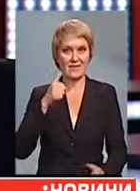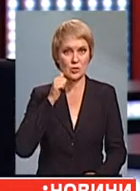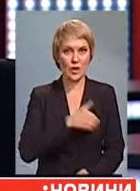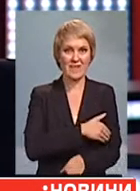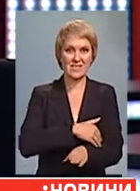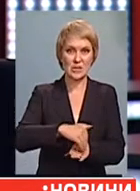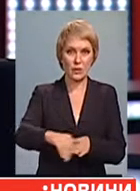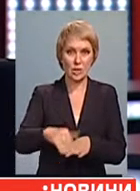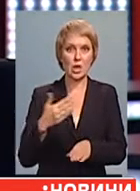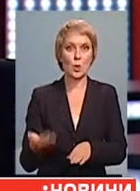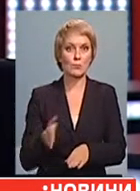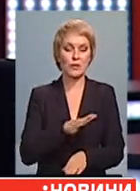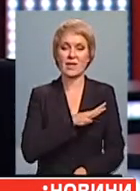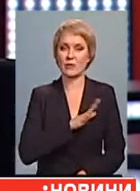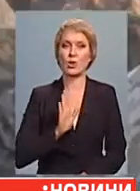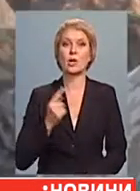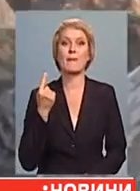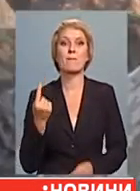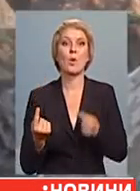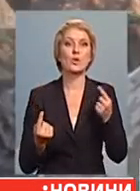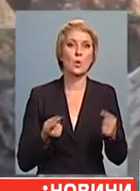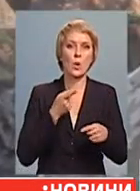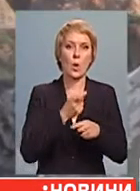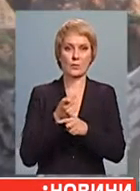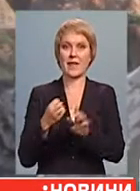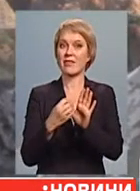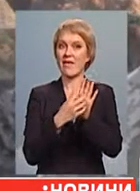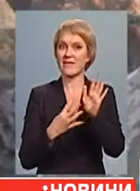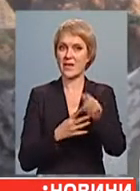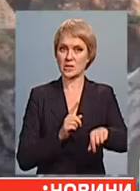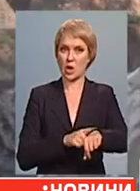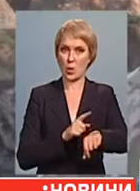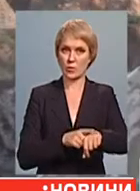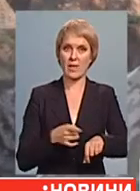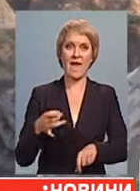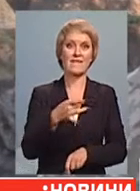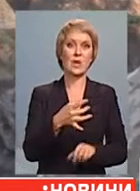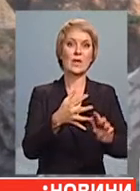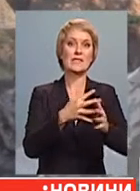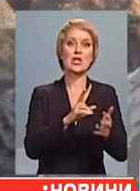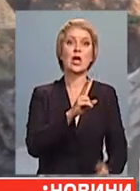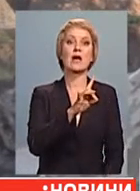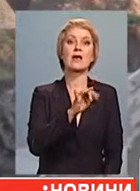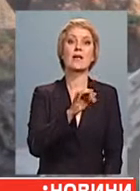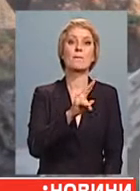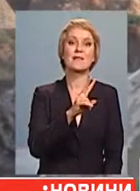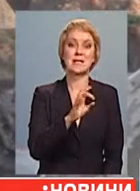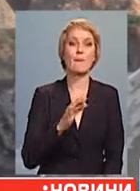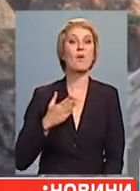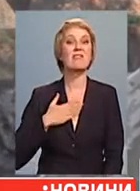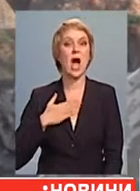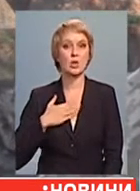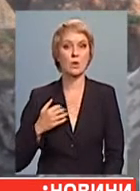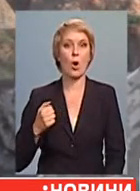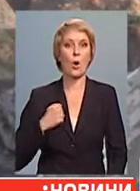Лише поодинокі обстріли. Майже о 19-й годині в районі селища Кримське, що на Луганщині, по нашому опорному